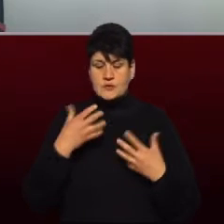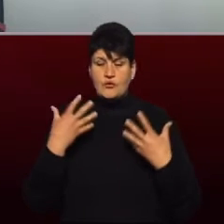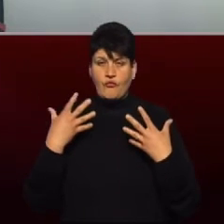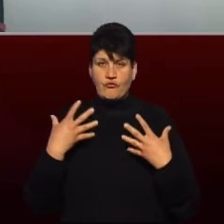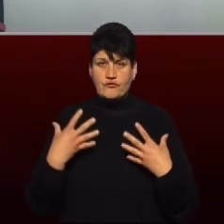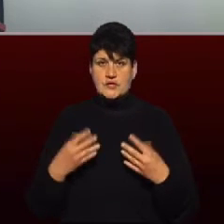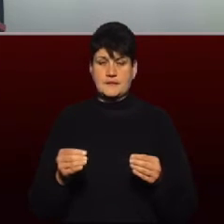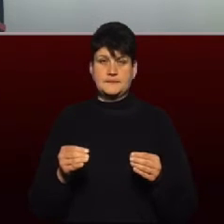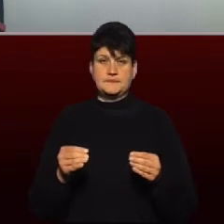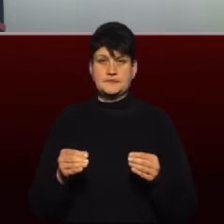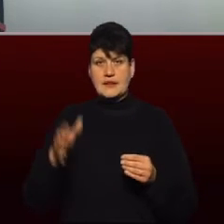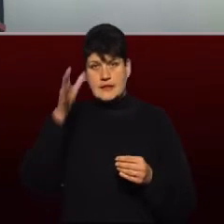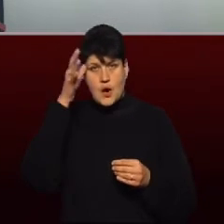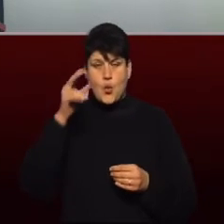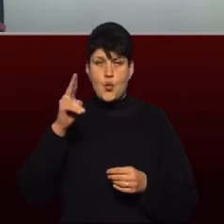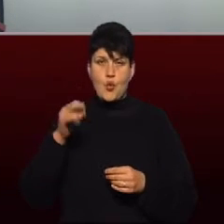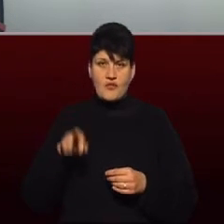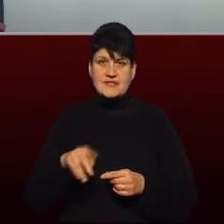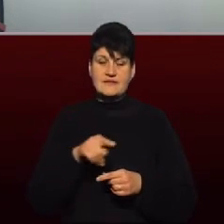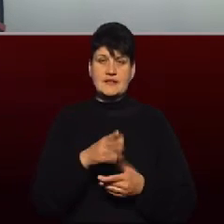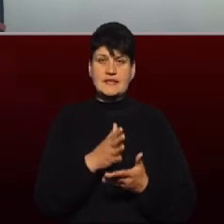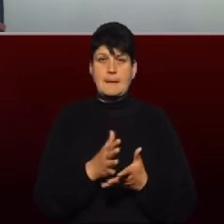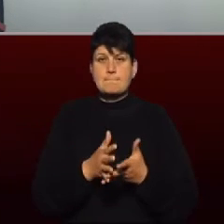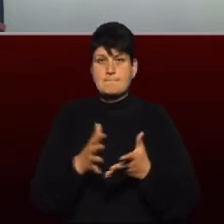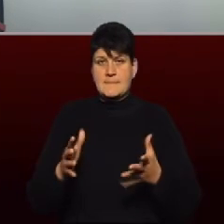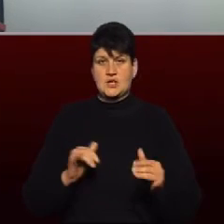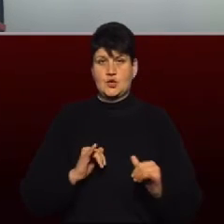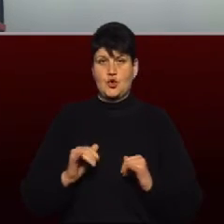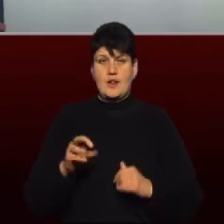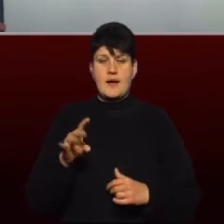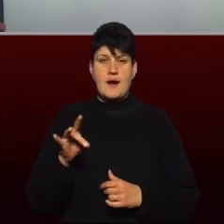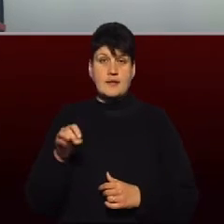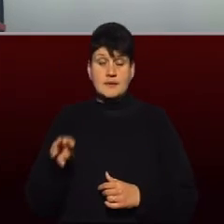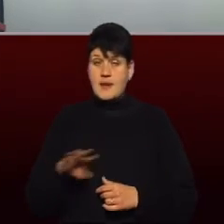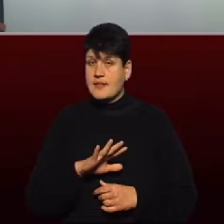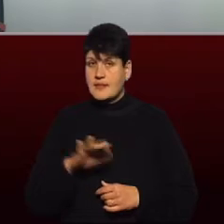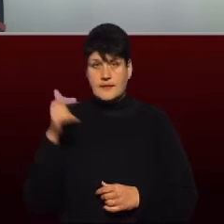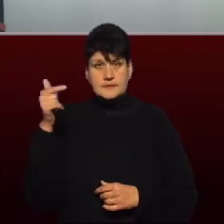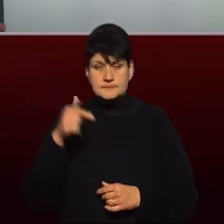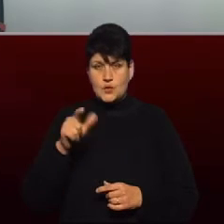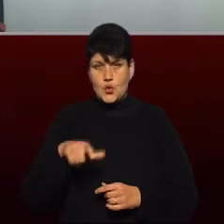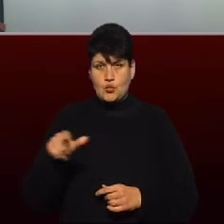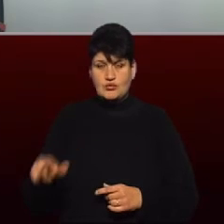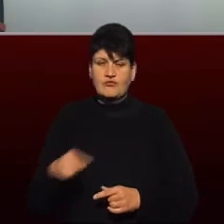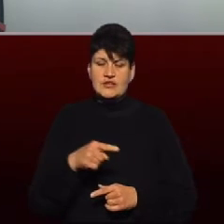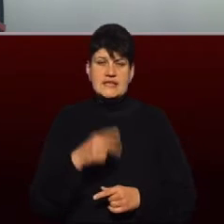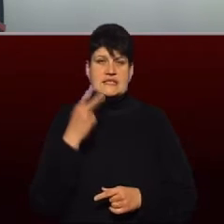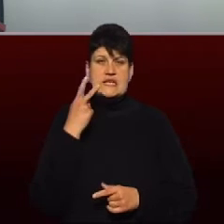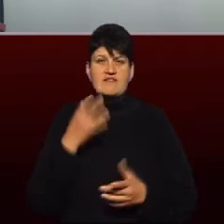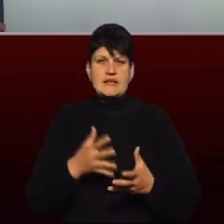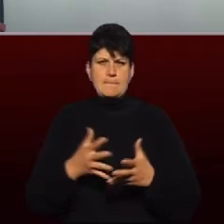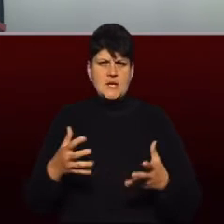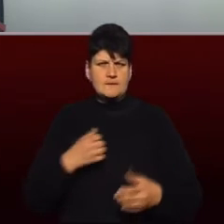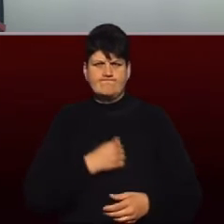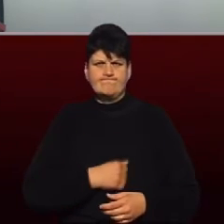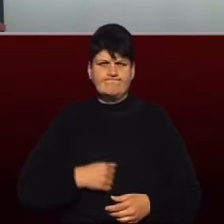науковця, і він стає більш толерантним, а не освічені люди, вони завжди більш агресивні. І я би